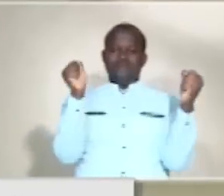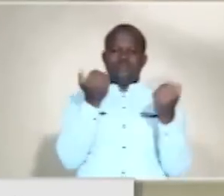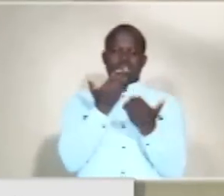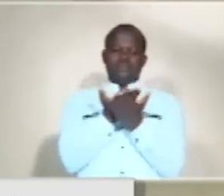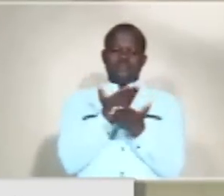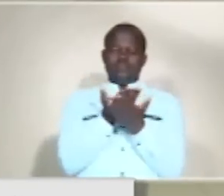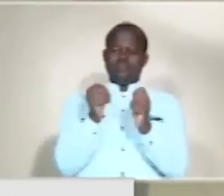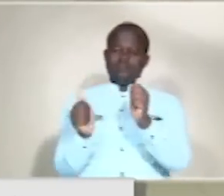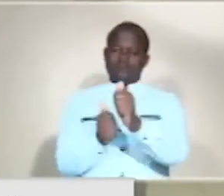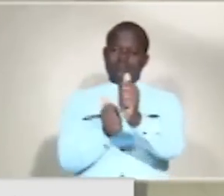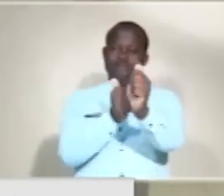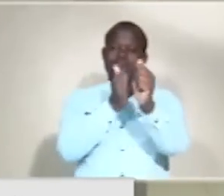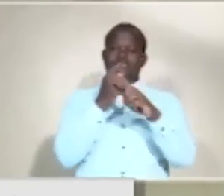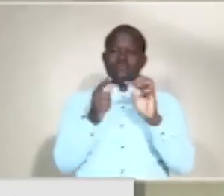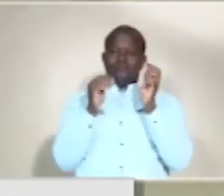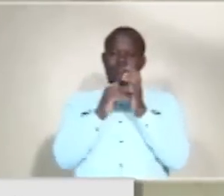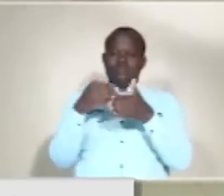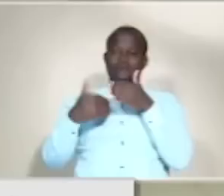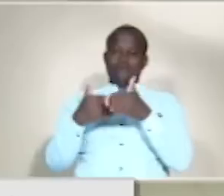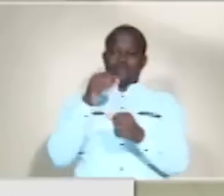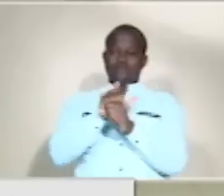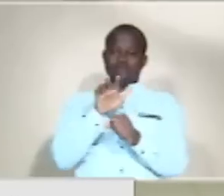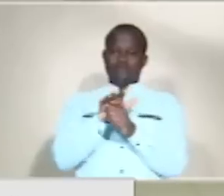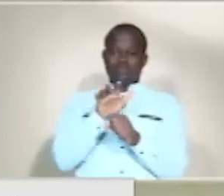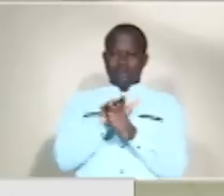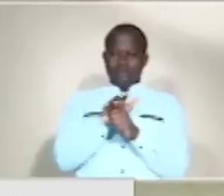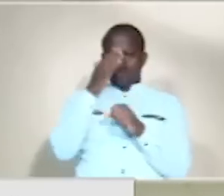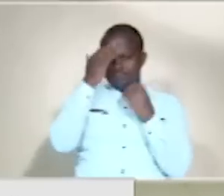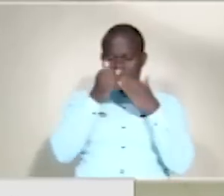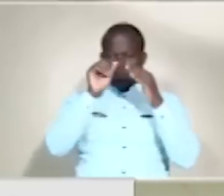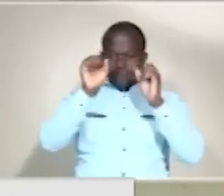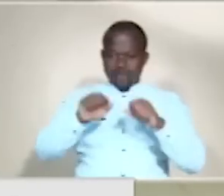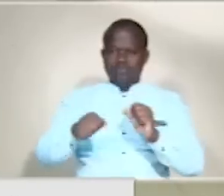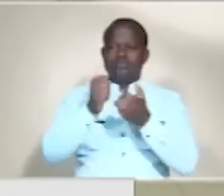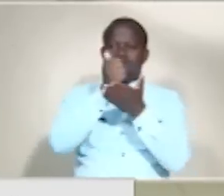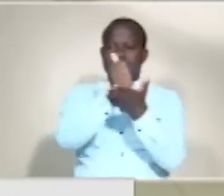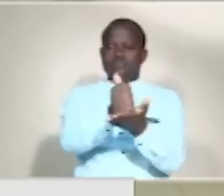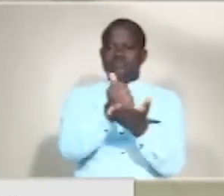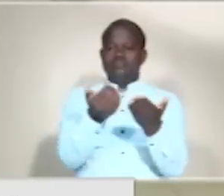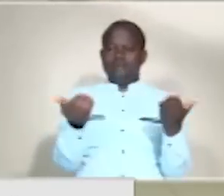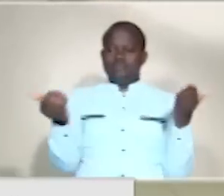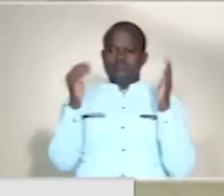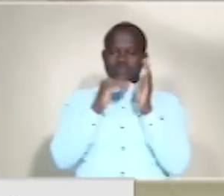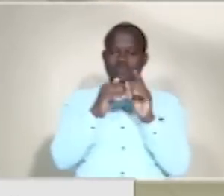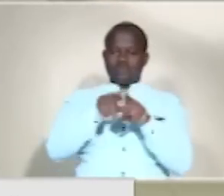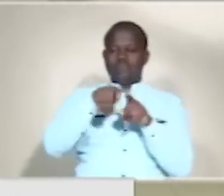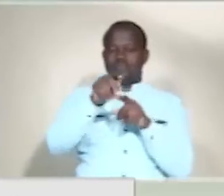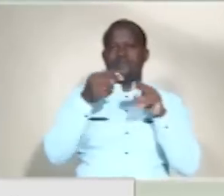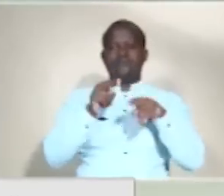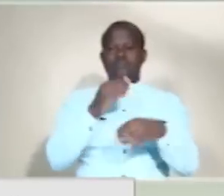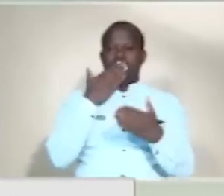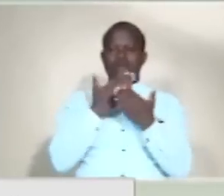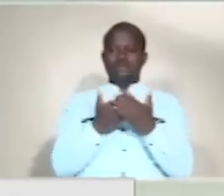bisaba rero ko aherekezwa kandi bya hafi cyane kugira ngo azabashe no gufasha umwana kandi nawe amererwe